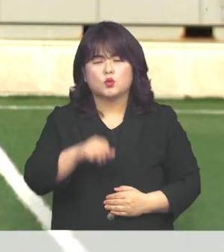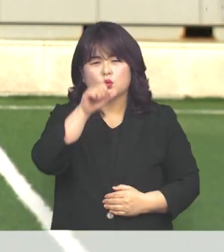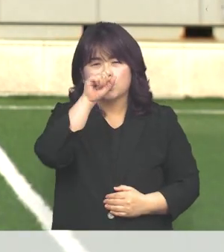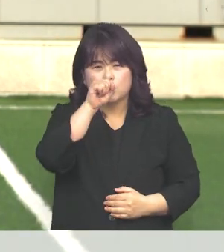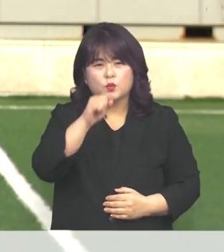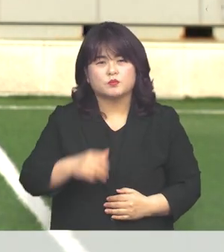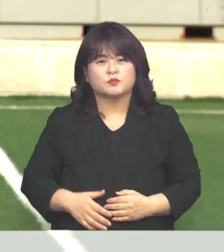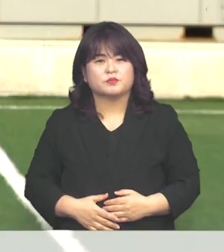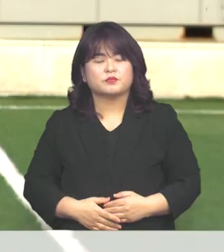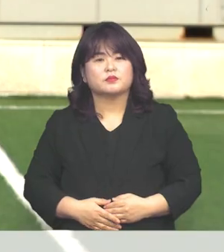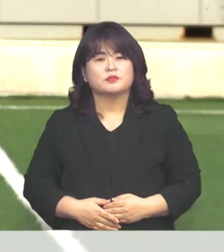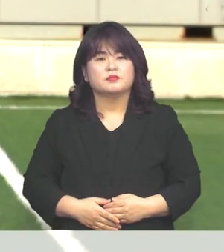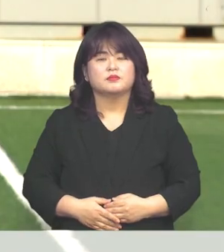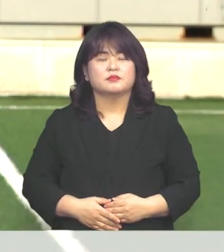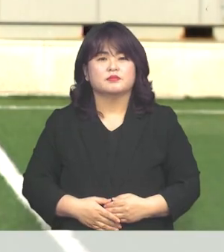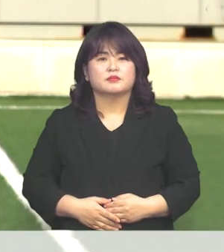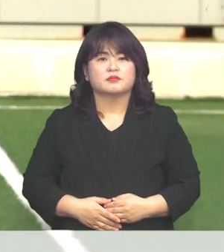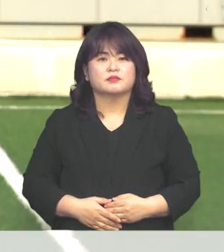좋은